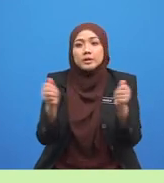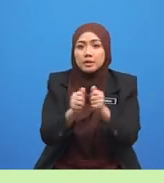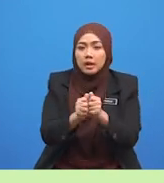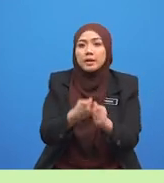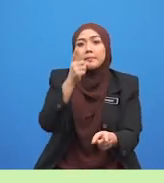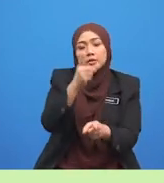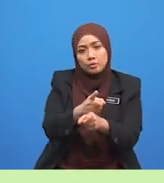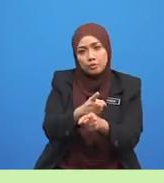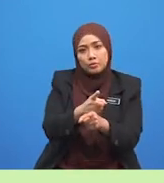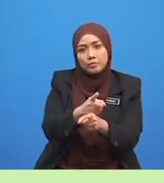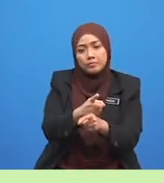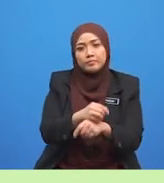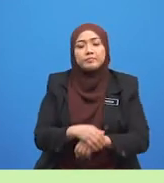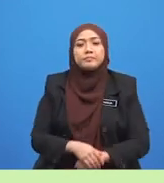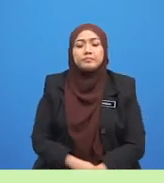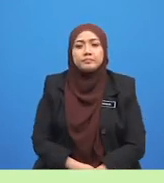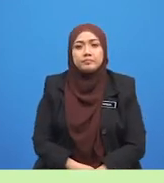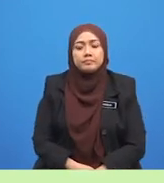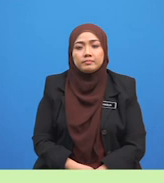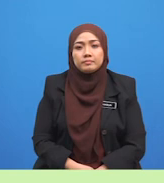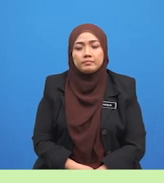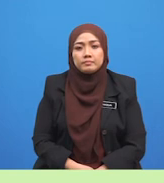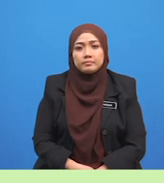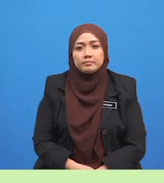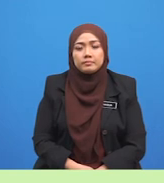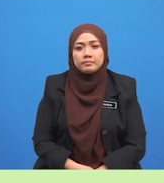tepat dan lancar sekali.